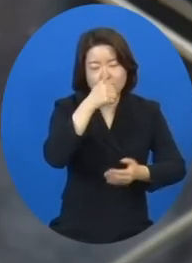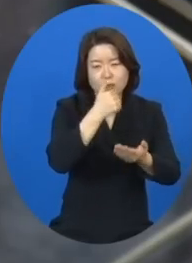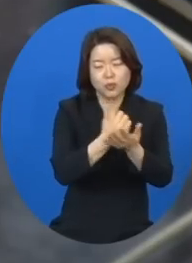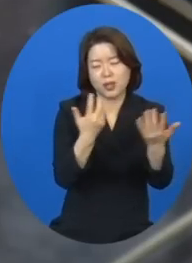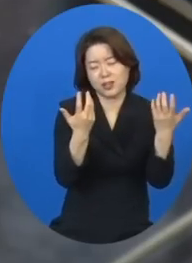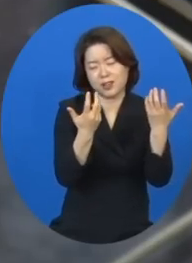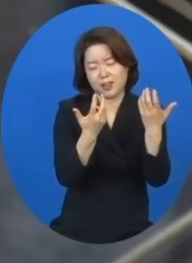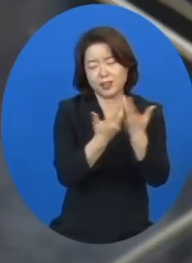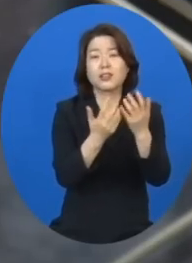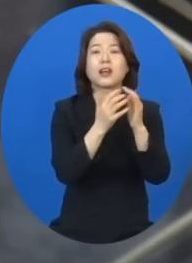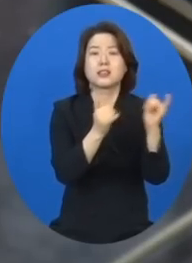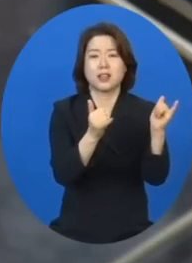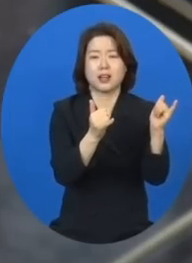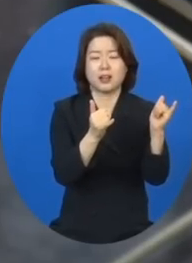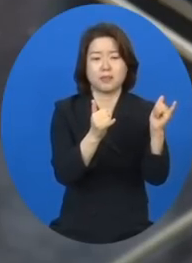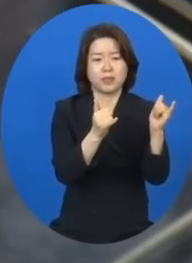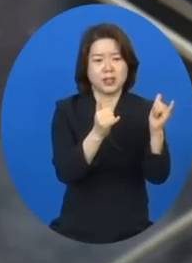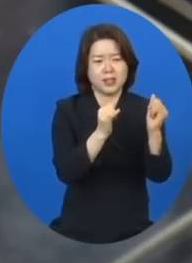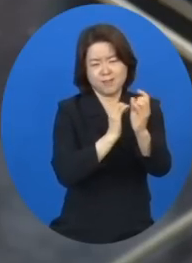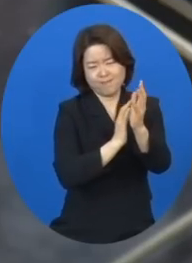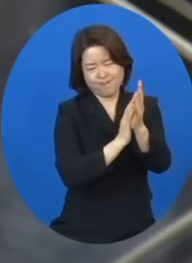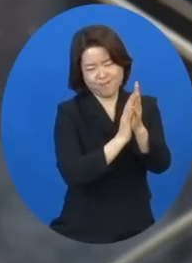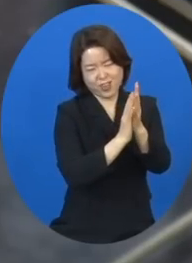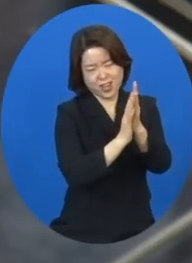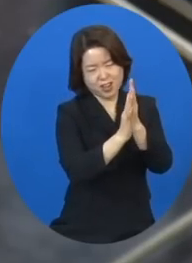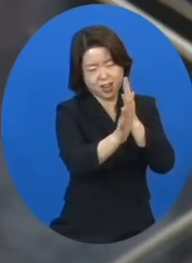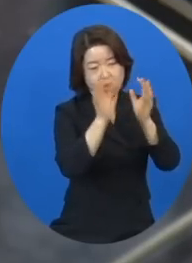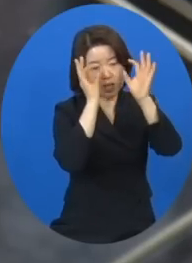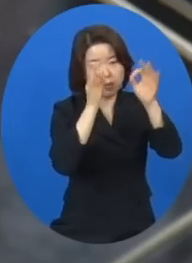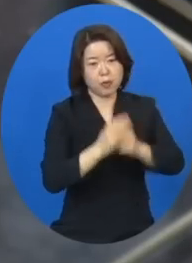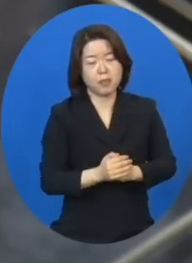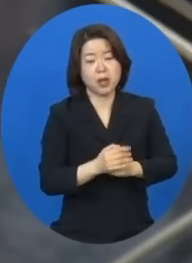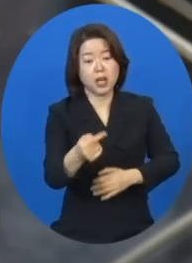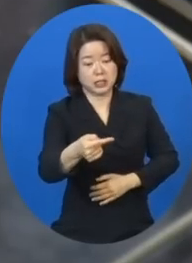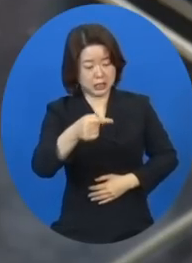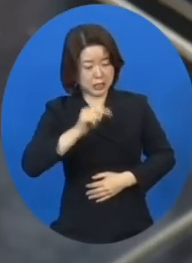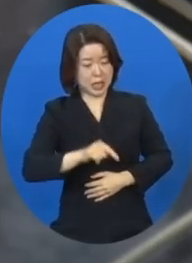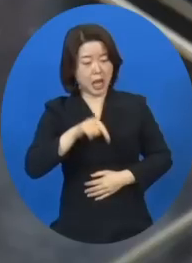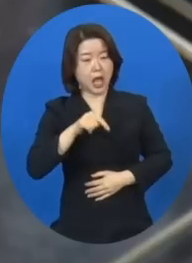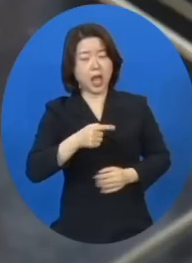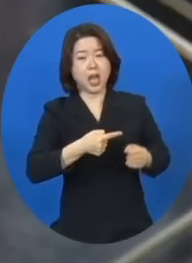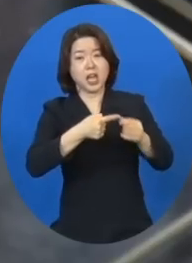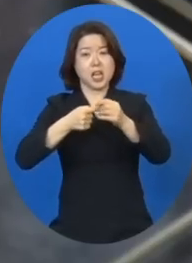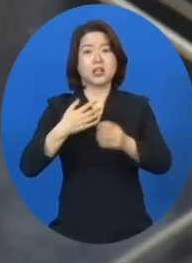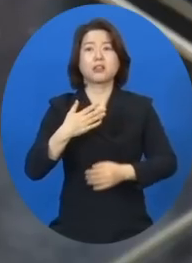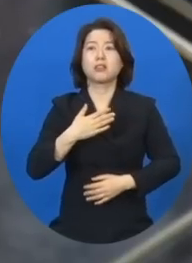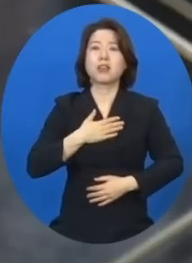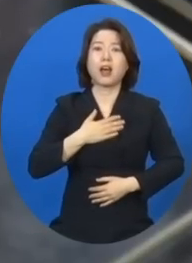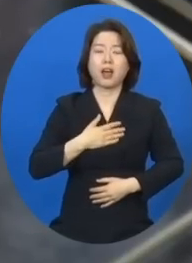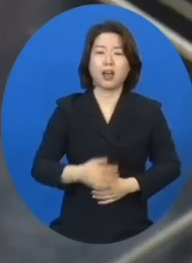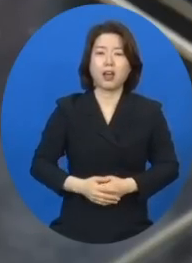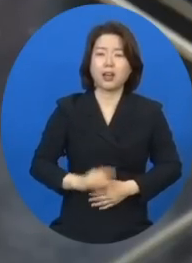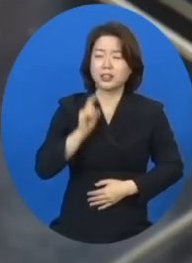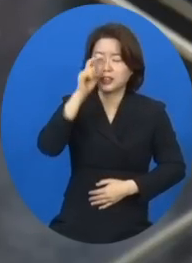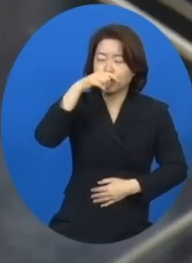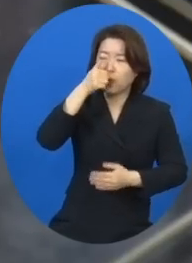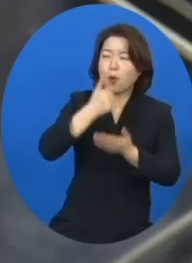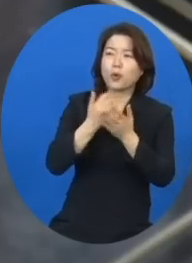가득한 사람 일렬로 나열해보면 그 맨 앞자리에 내가 있는데 이 더러운